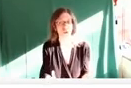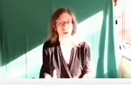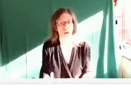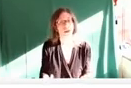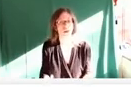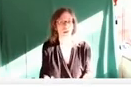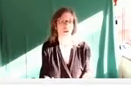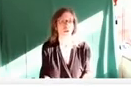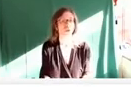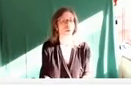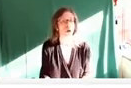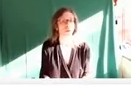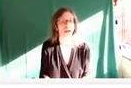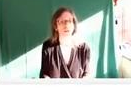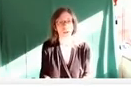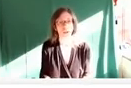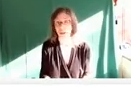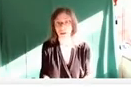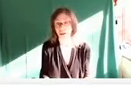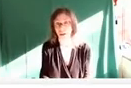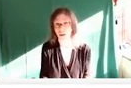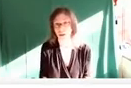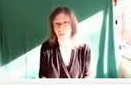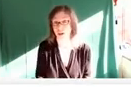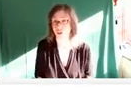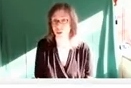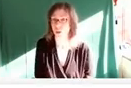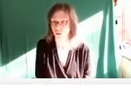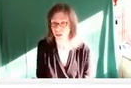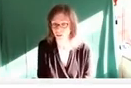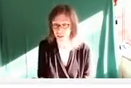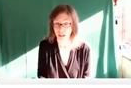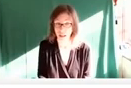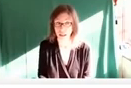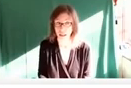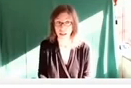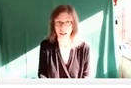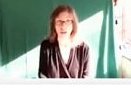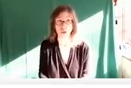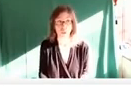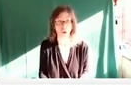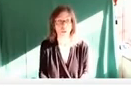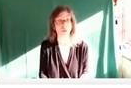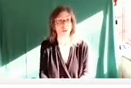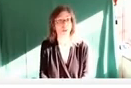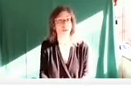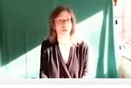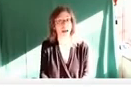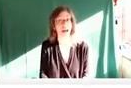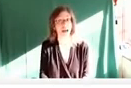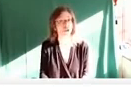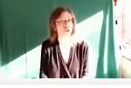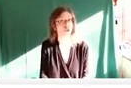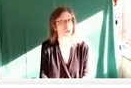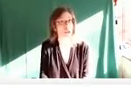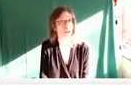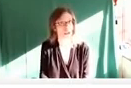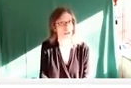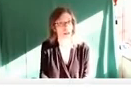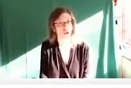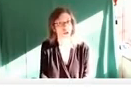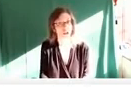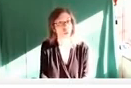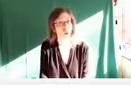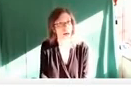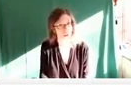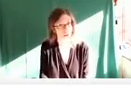un... Ça va être un gros problème, puis la protection de la confidentialité, c'est un problème à la base juridique.